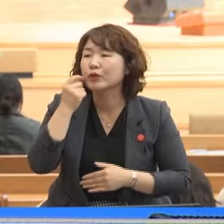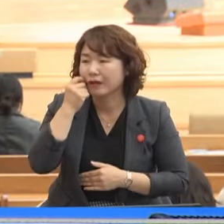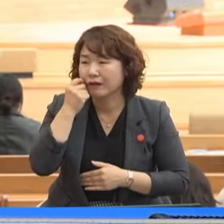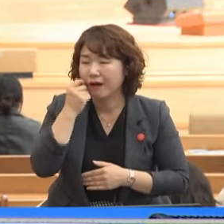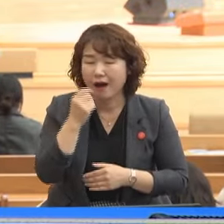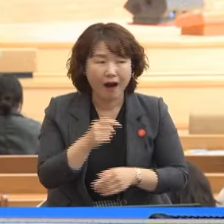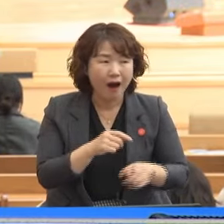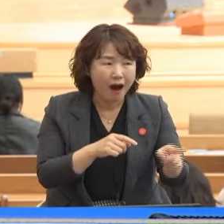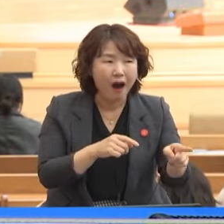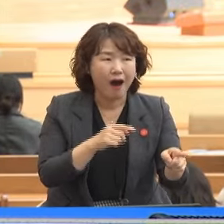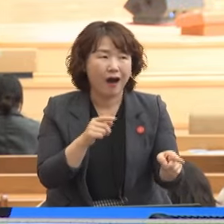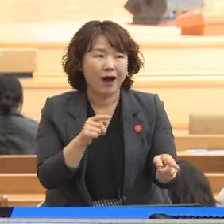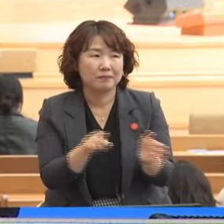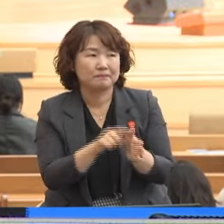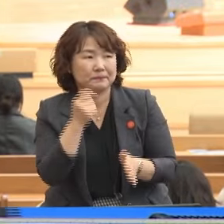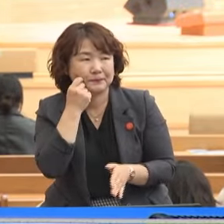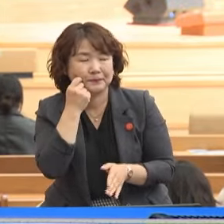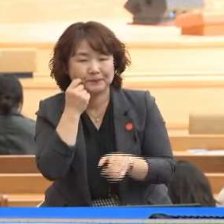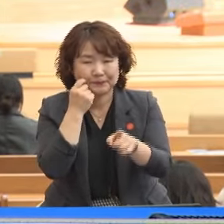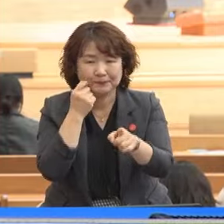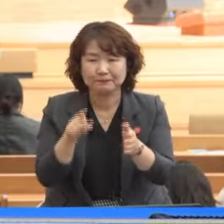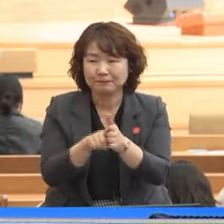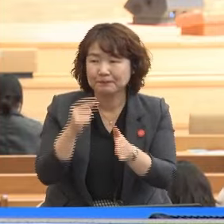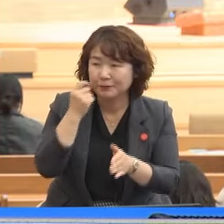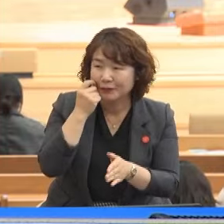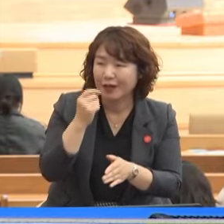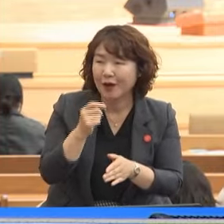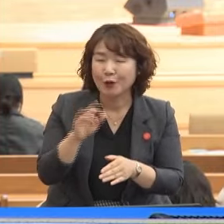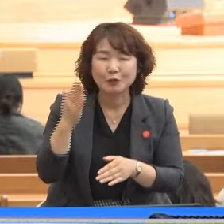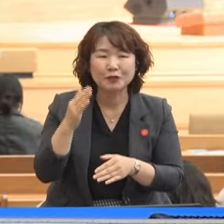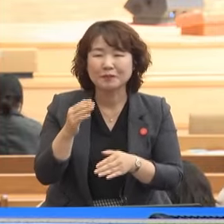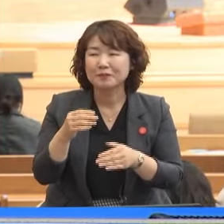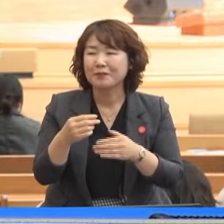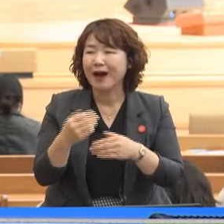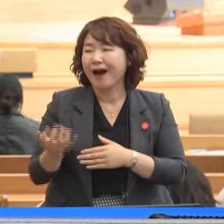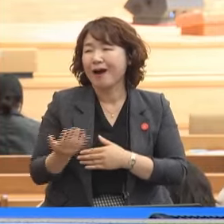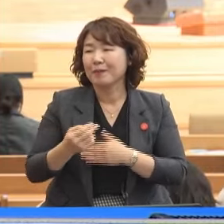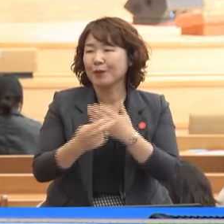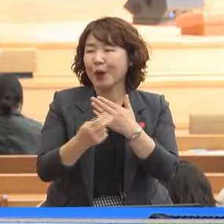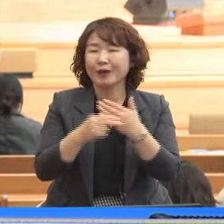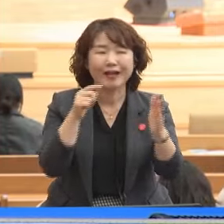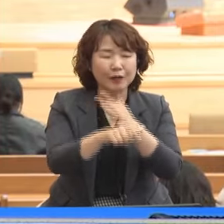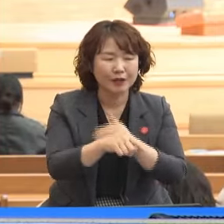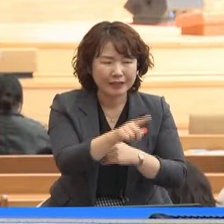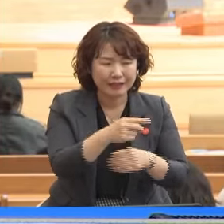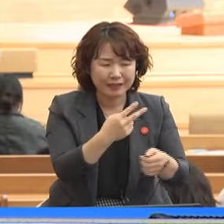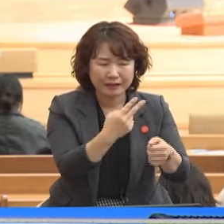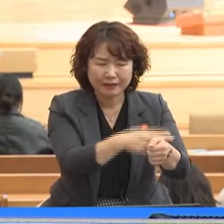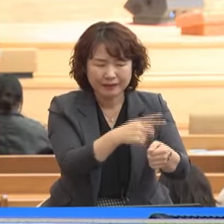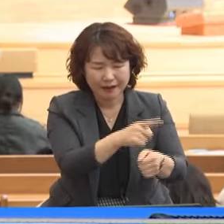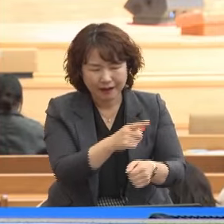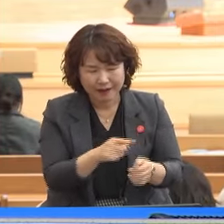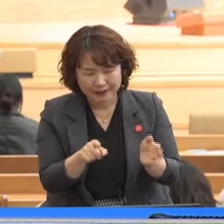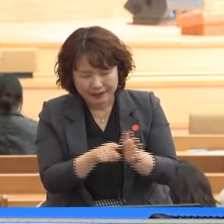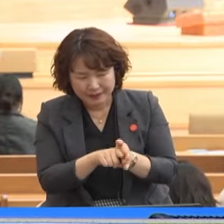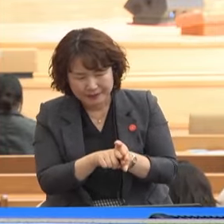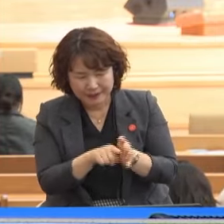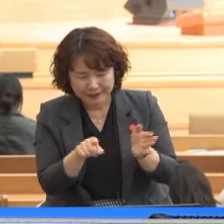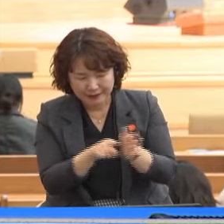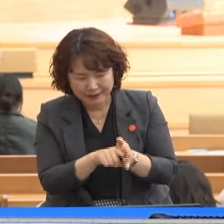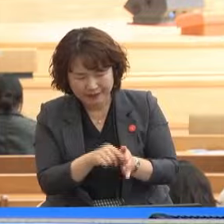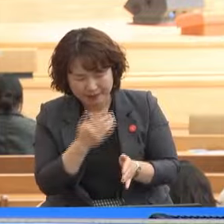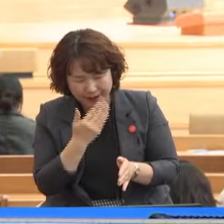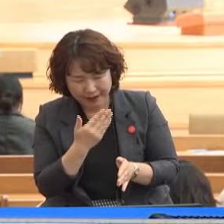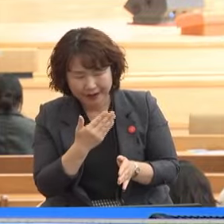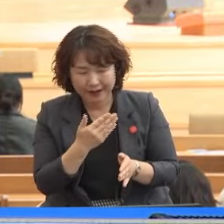아무도 못 믿어요. 요즘 뭐 아파서 병원을 가도 이 의사가 옳은 의사인가? 인간성이 제대로 박힌